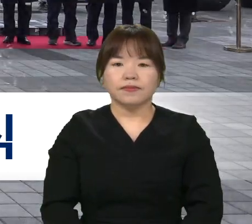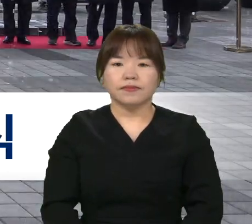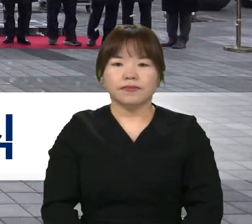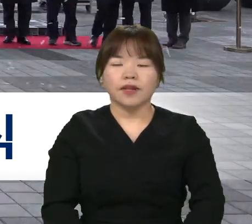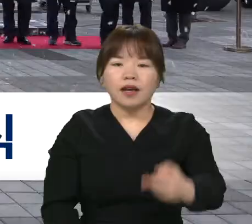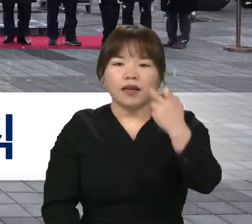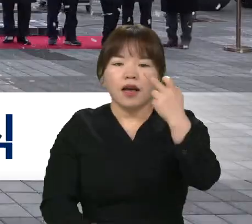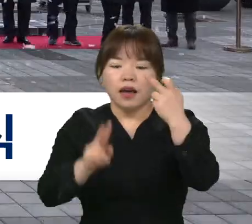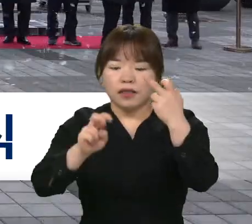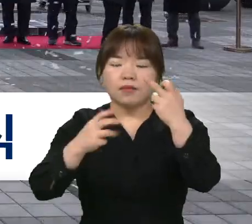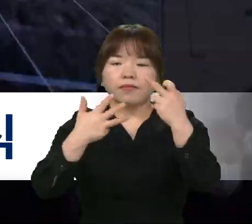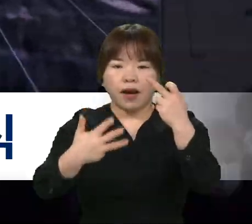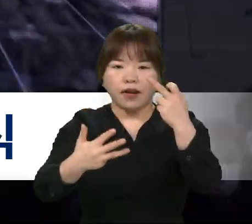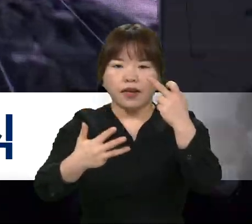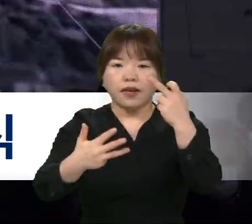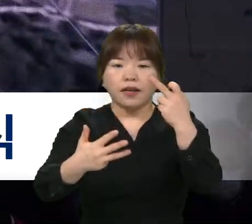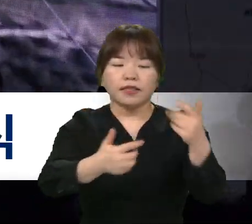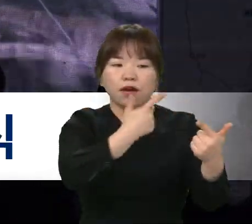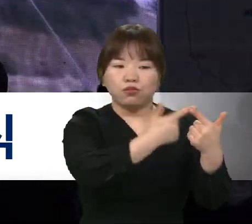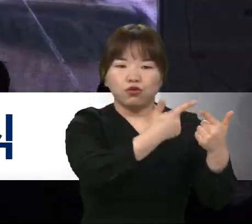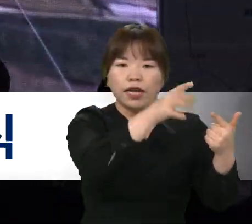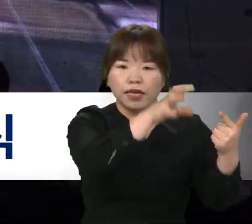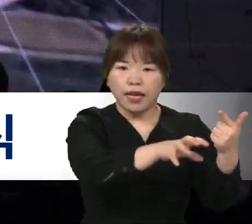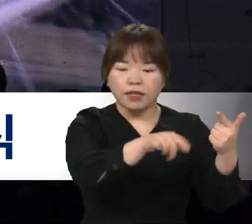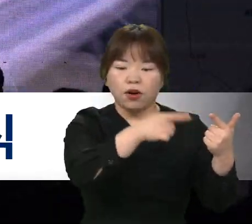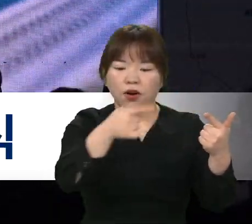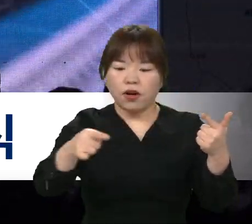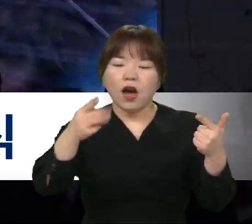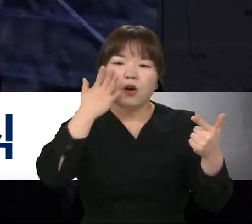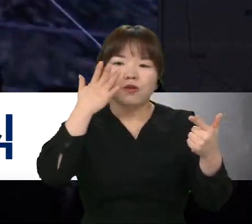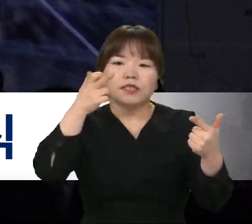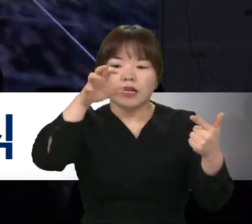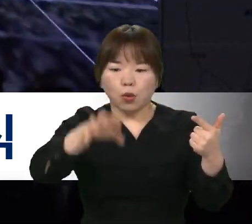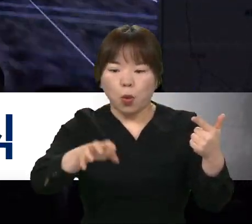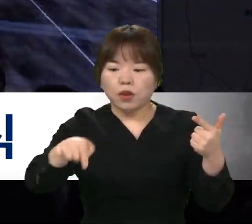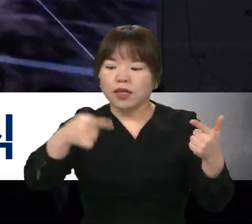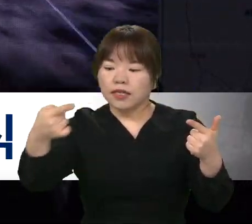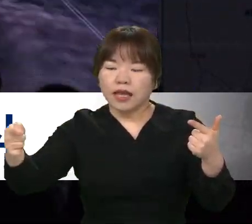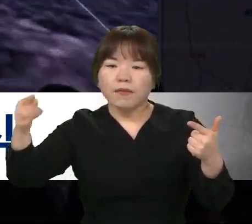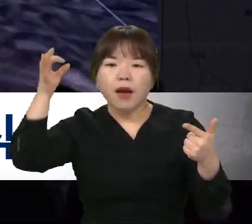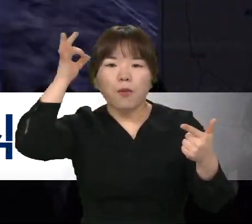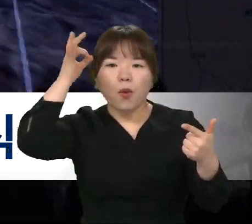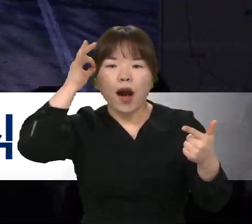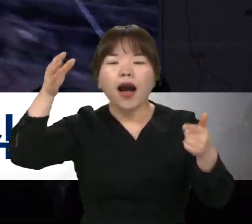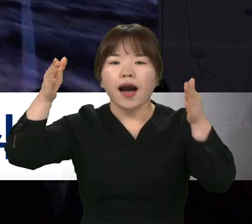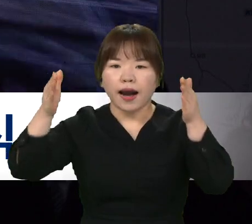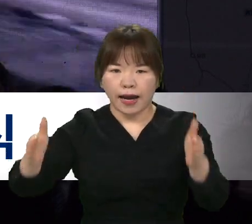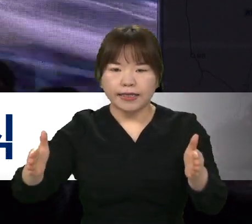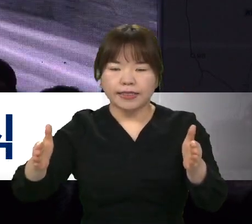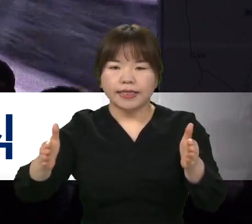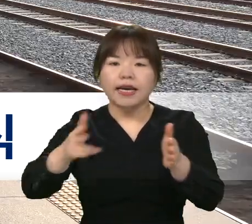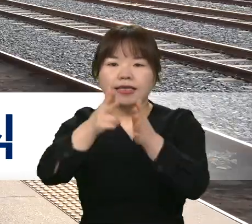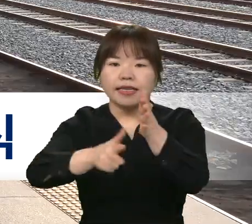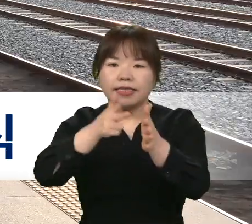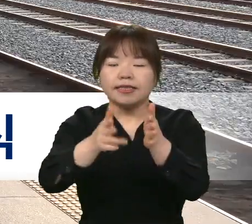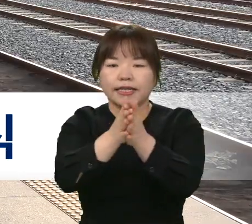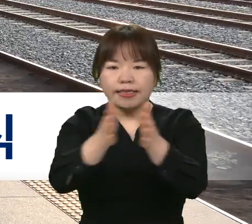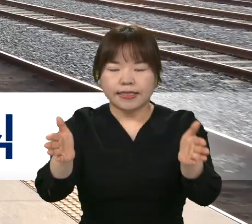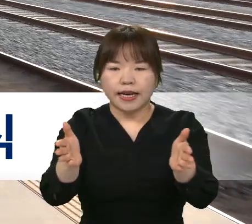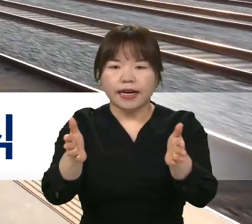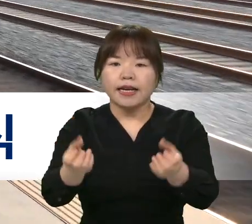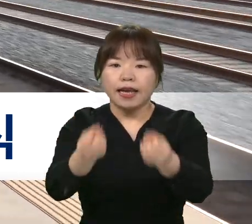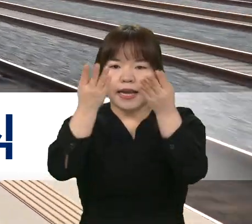12월 28일 포항 시린 부산 부전역에서 울산 태화강역을 거쳐 포항역에 이르는 동해남부선 개통